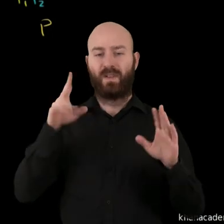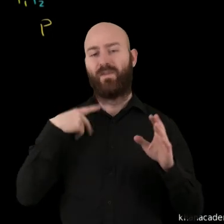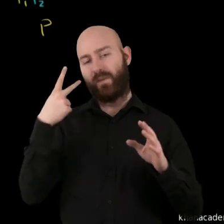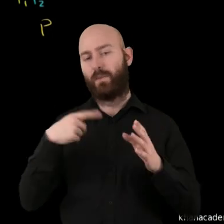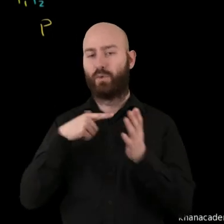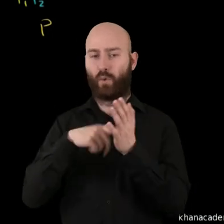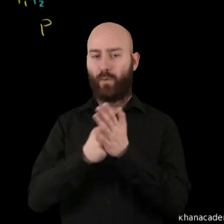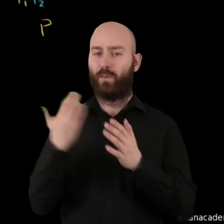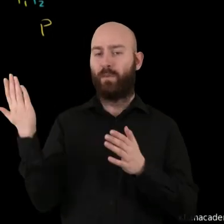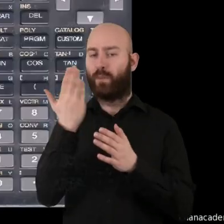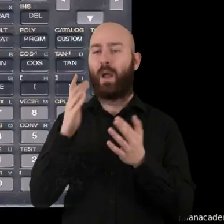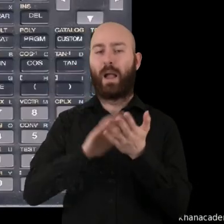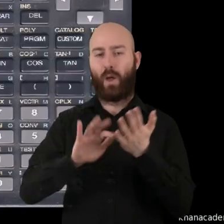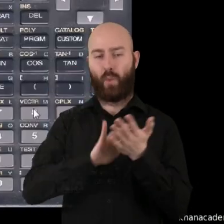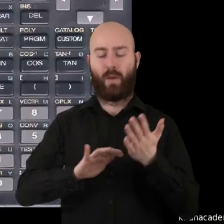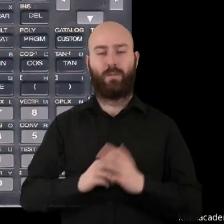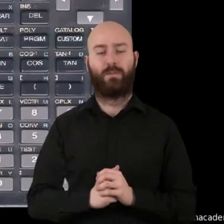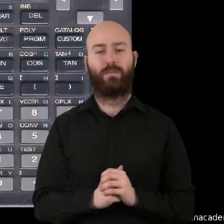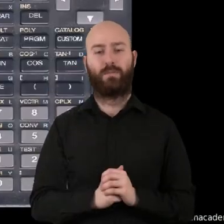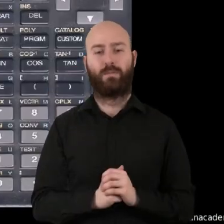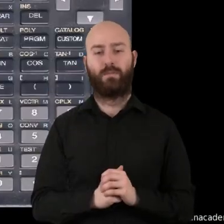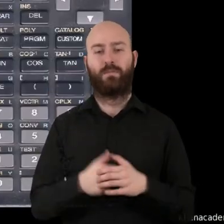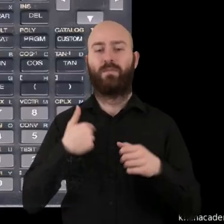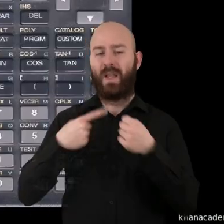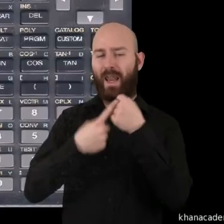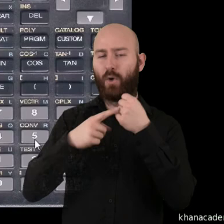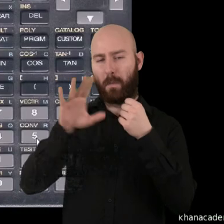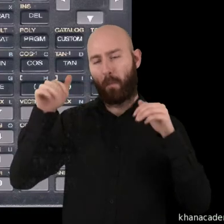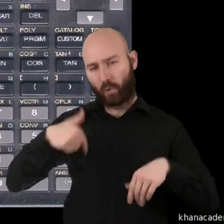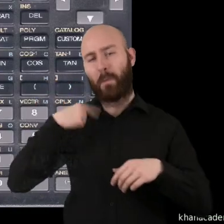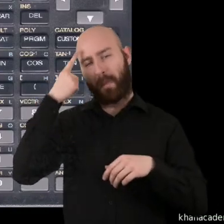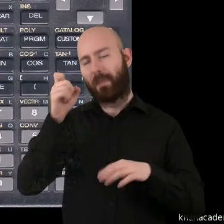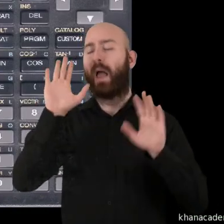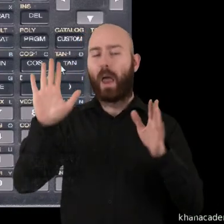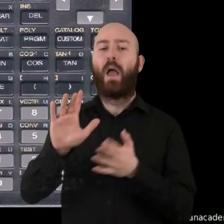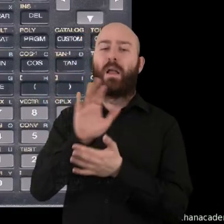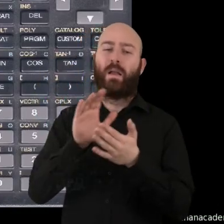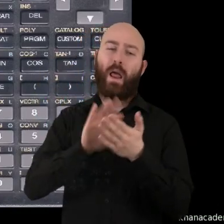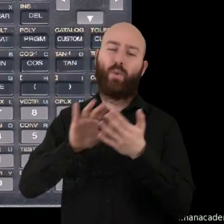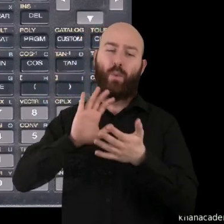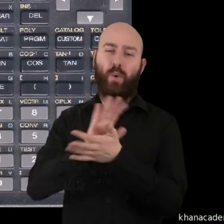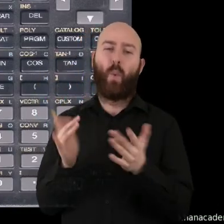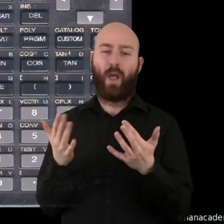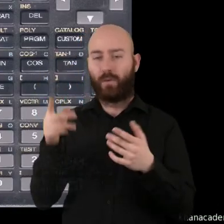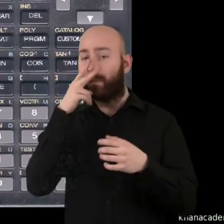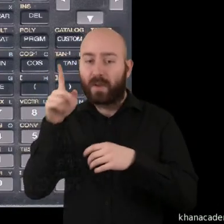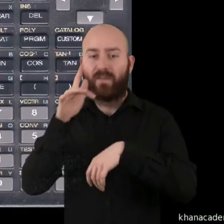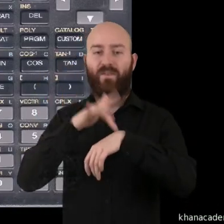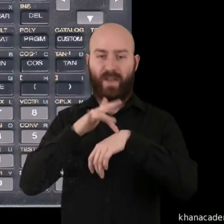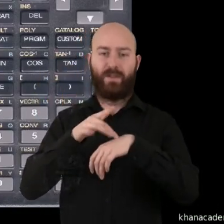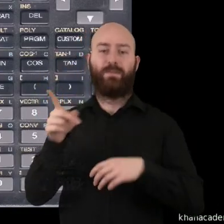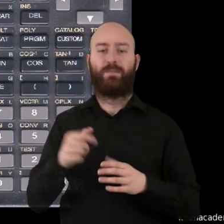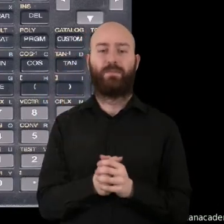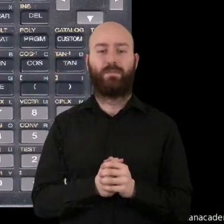Czyli znów posłużę się kalkulatorem, chociaż powinienem obliczyć w pamięci. Uzyskuję...